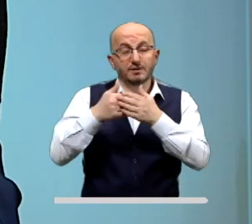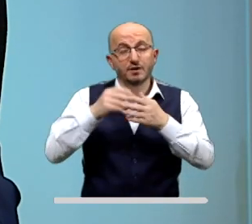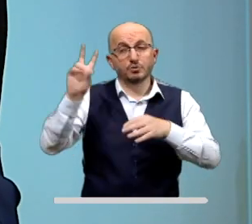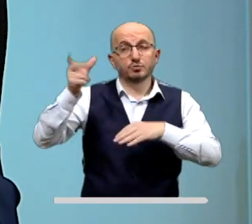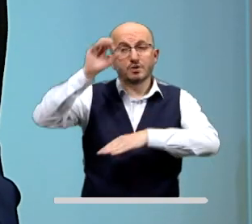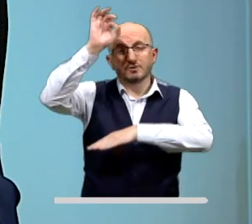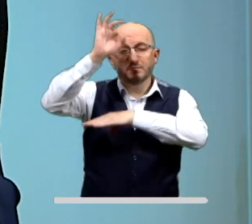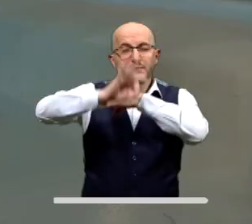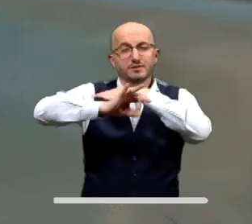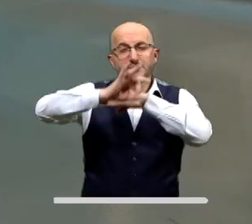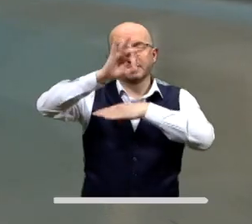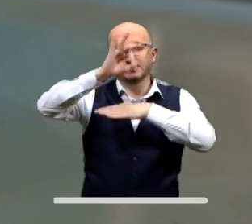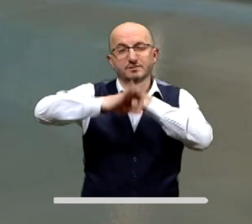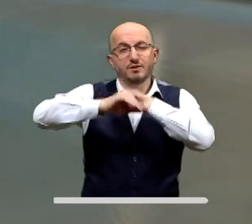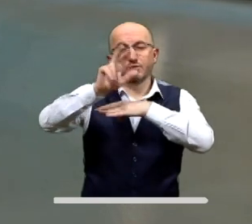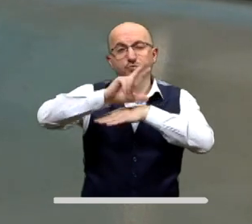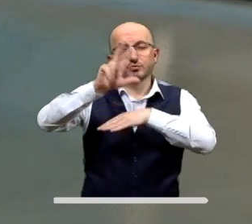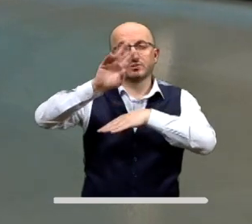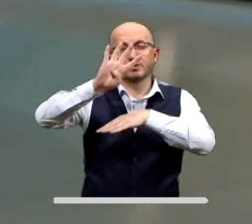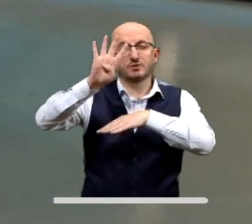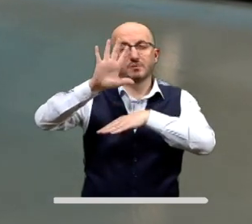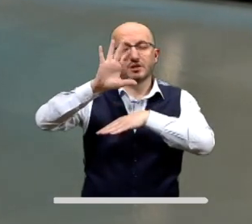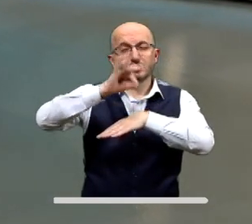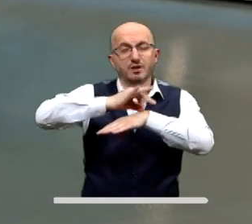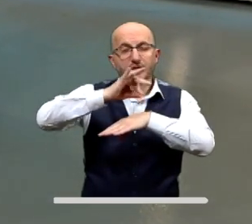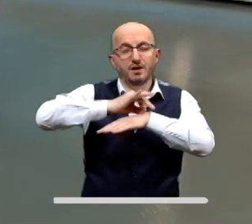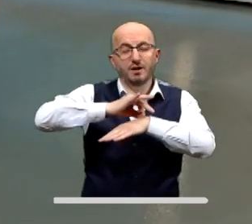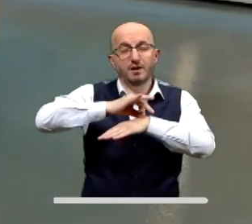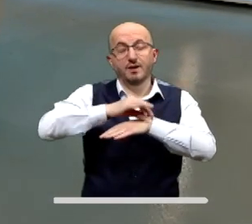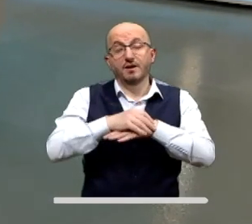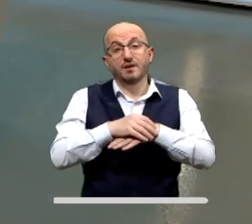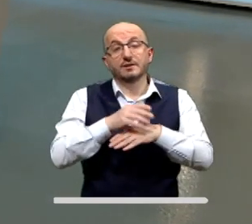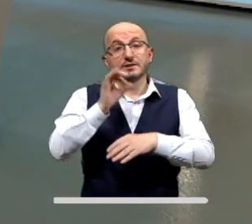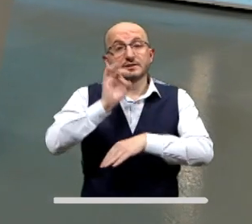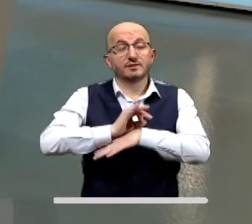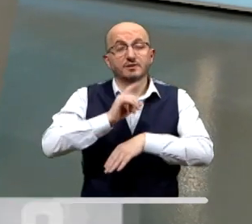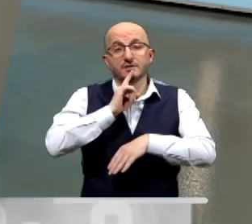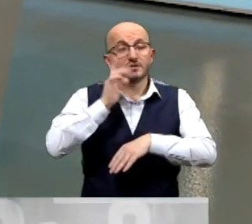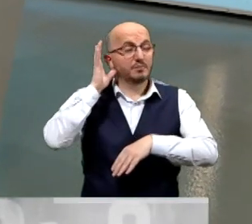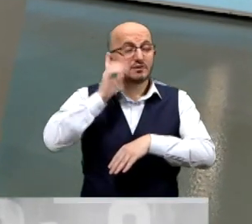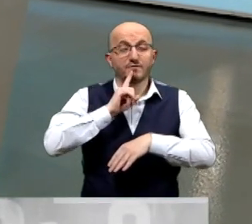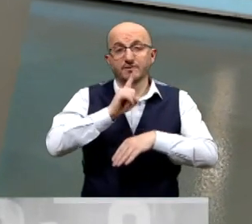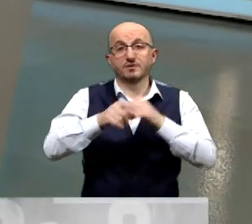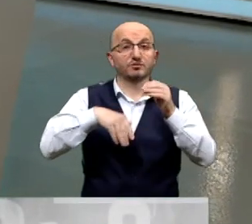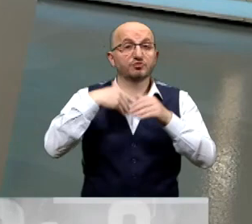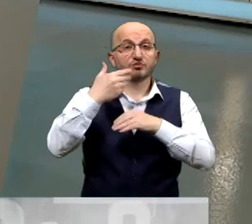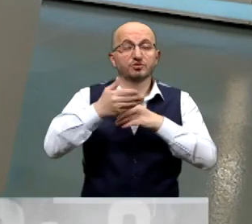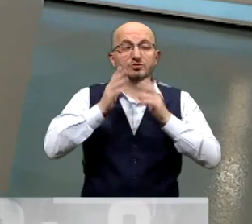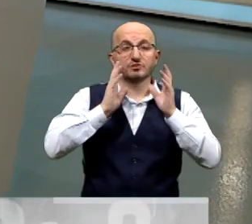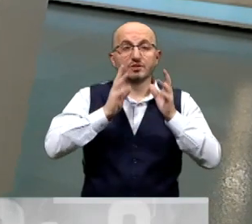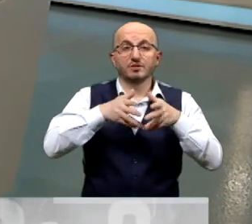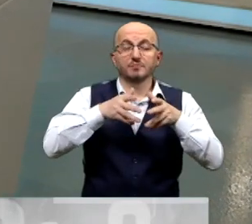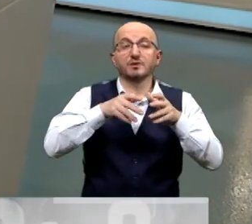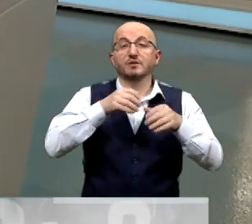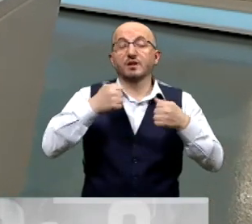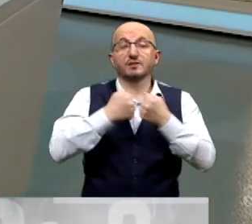gene işte yarım saat 40 dakika kala bu ikindi namazının farzı dışında o kılabilir kaza kılınmaz Bunun